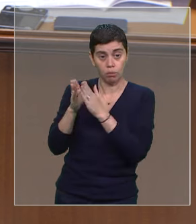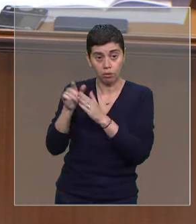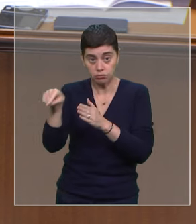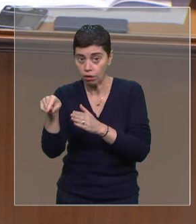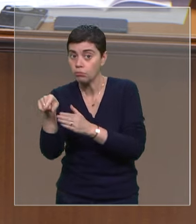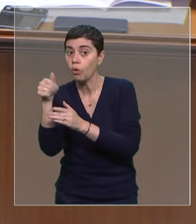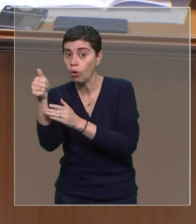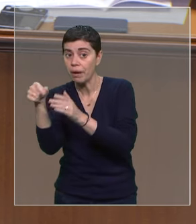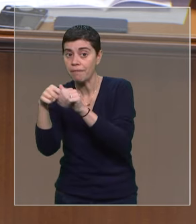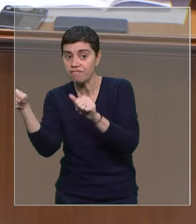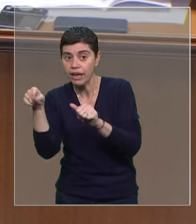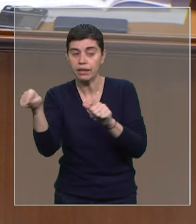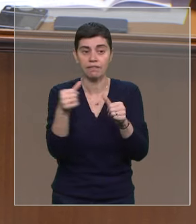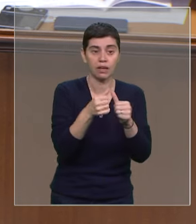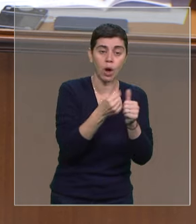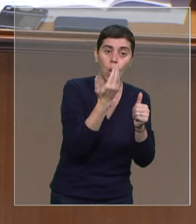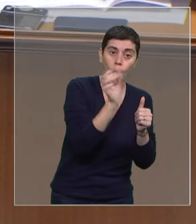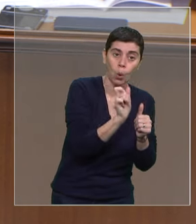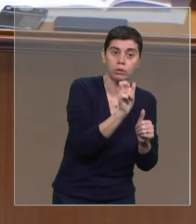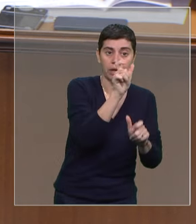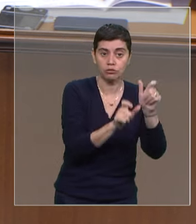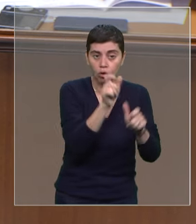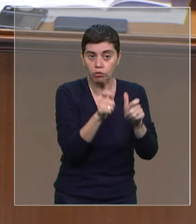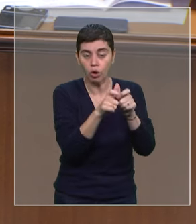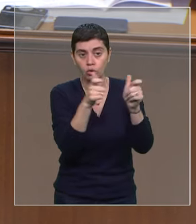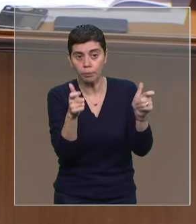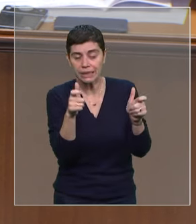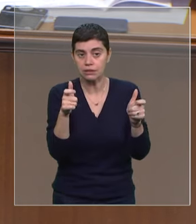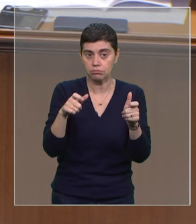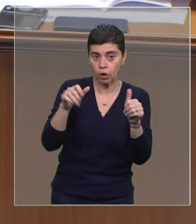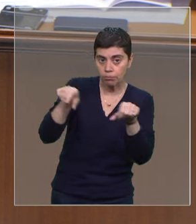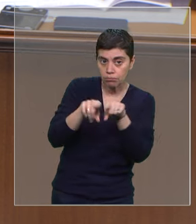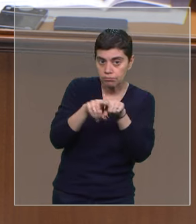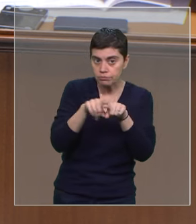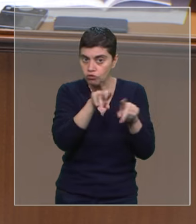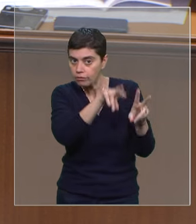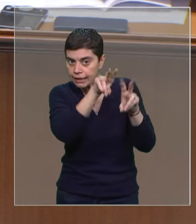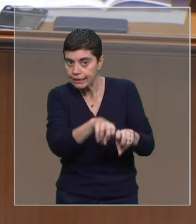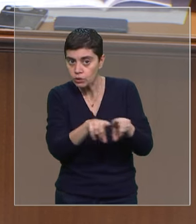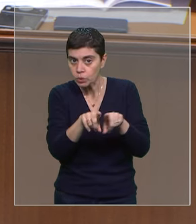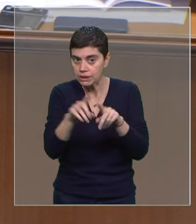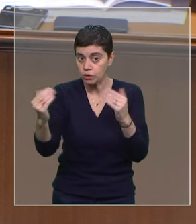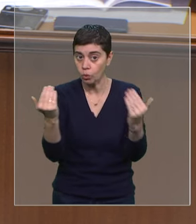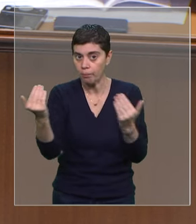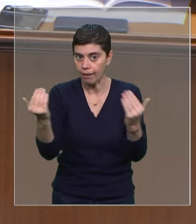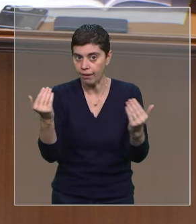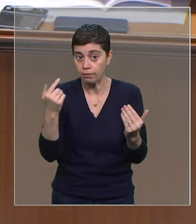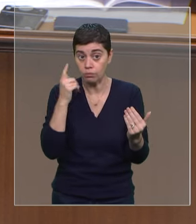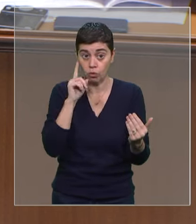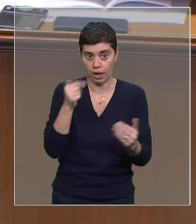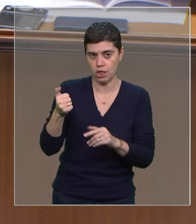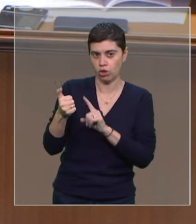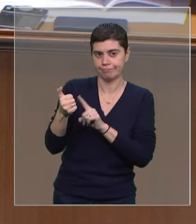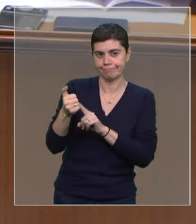pour parler en bon français, et notamment des particularités que connaît la Corse. Et